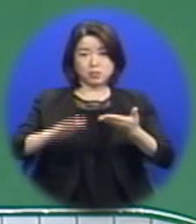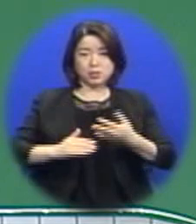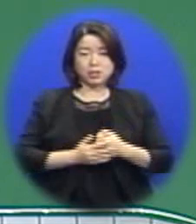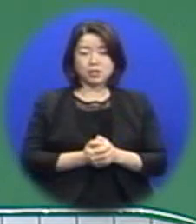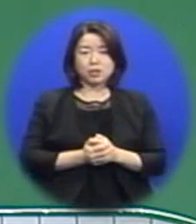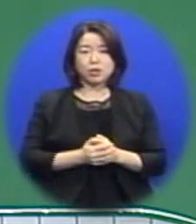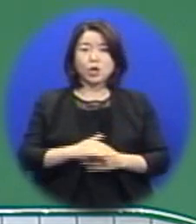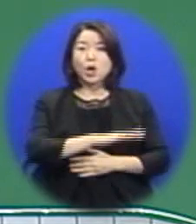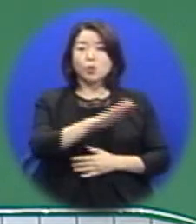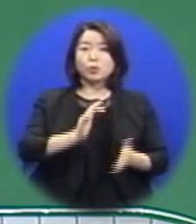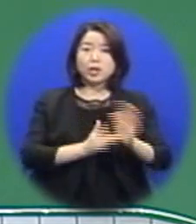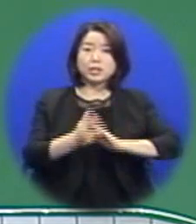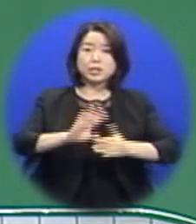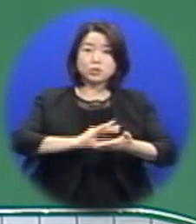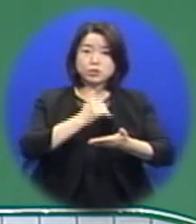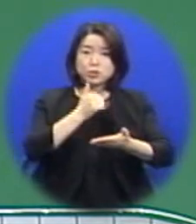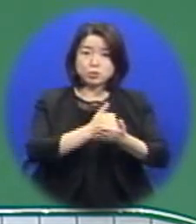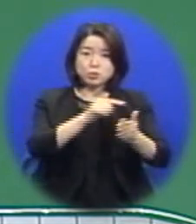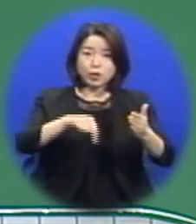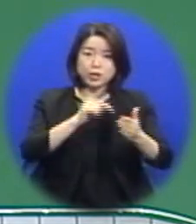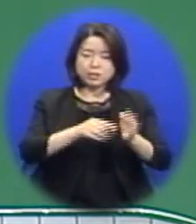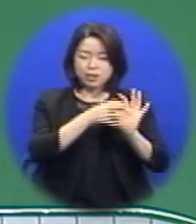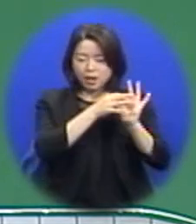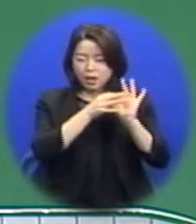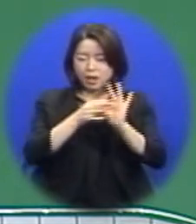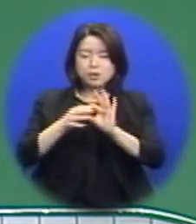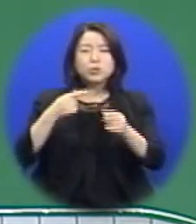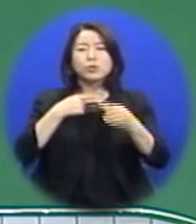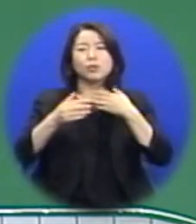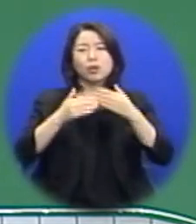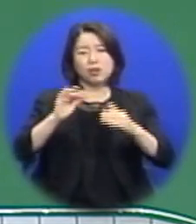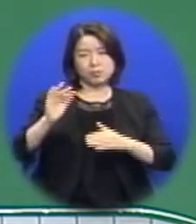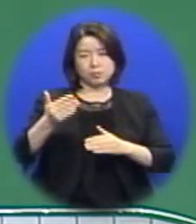우리가 예수 그리스도 안에서 계속해서 경험하는 것입니다.